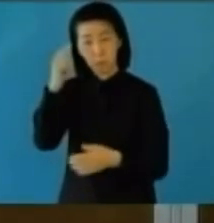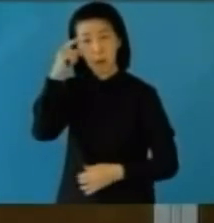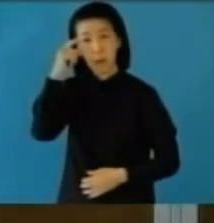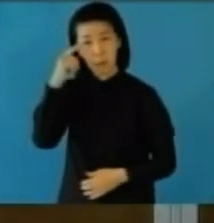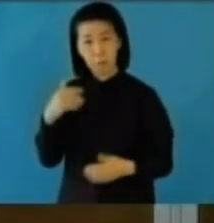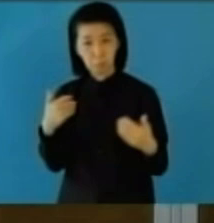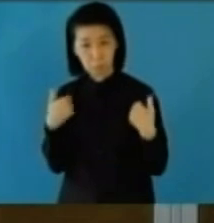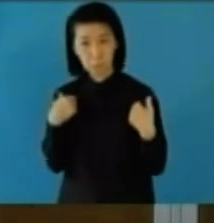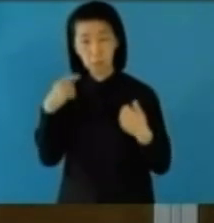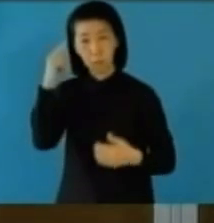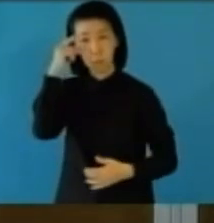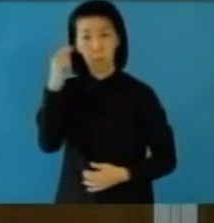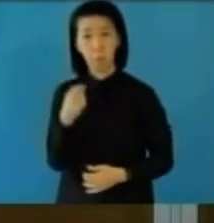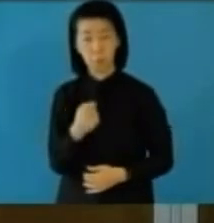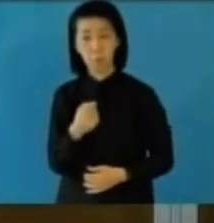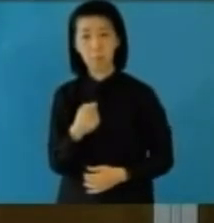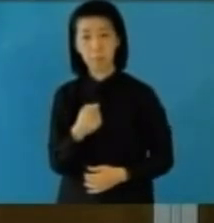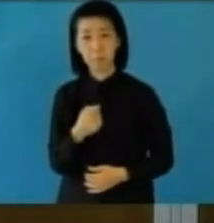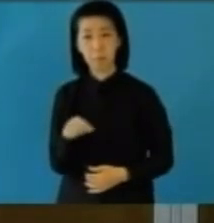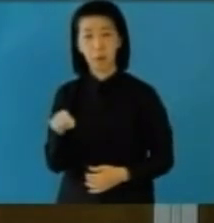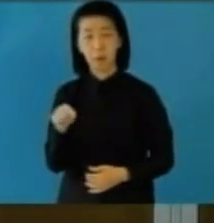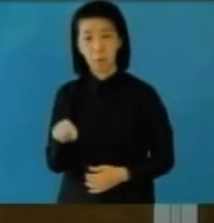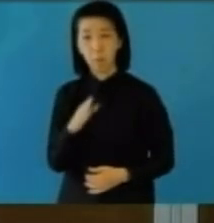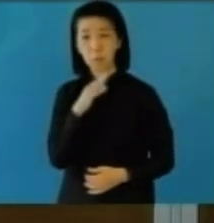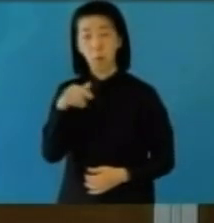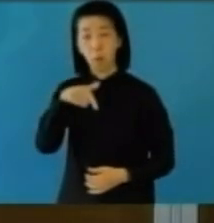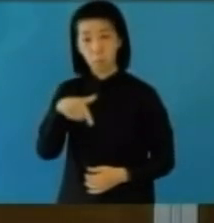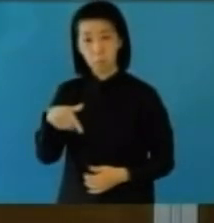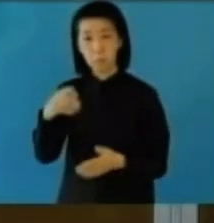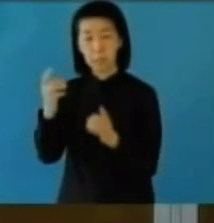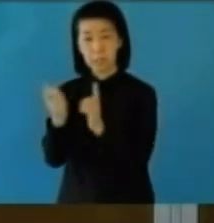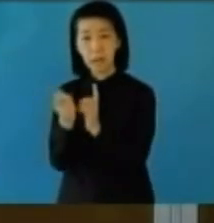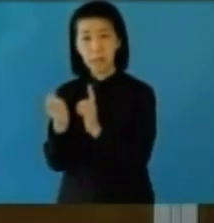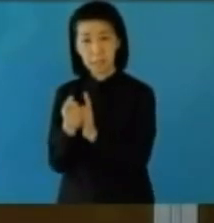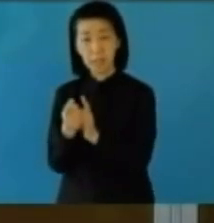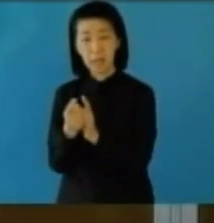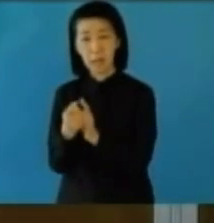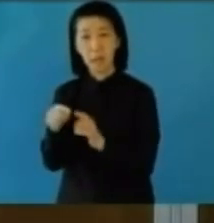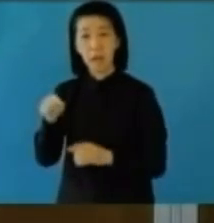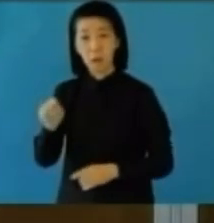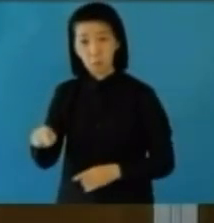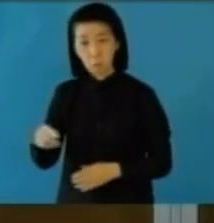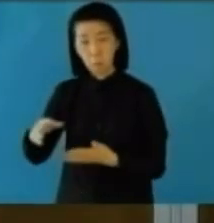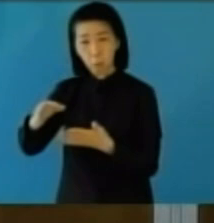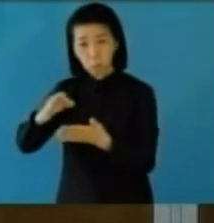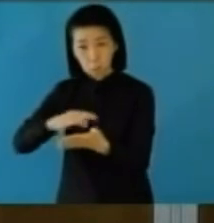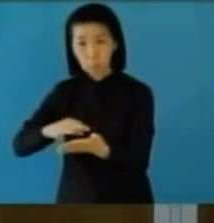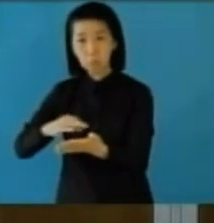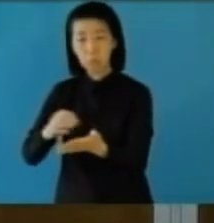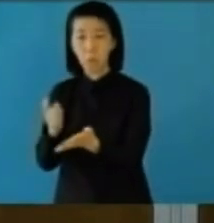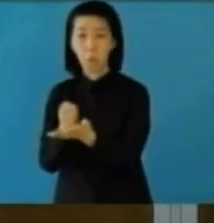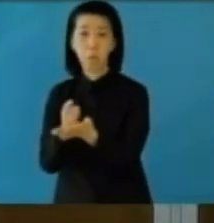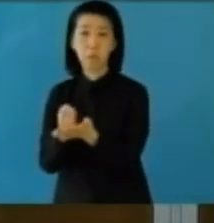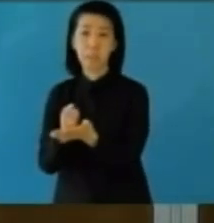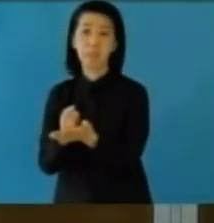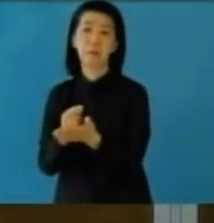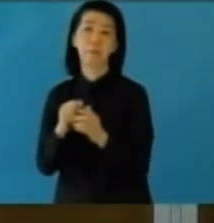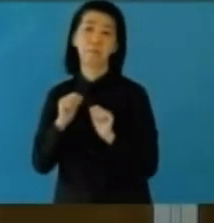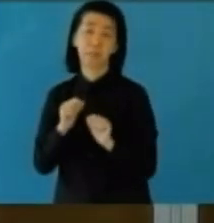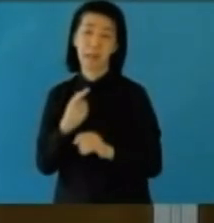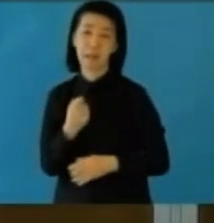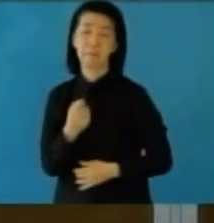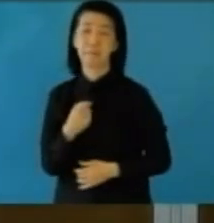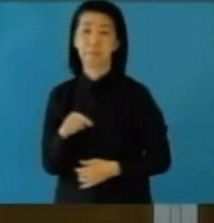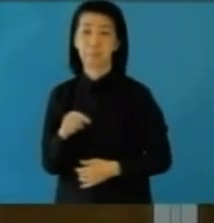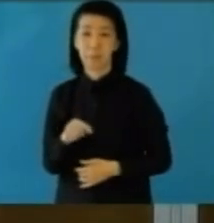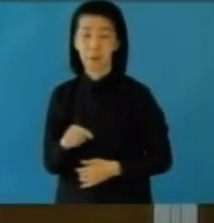いと判断をしまして、同本部に対しまして、31に外区の一部を売却する方向で対応したいと考えております。同本